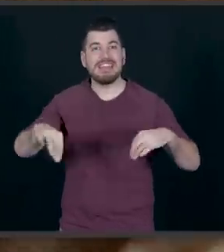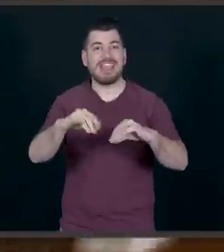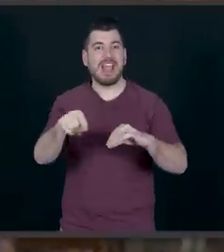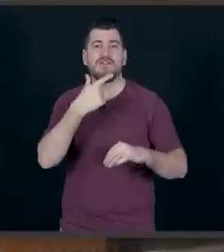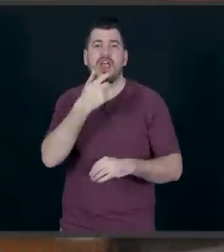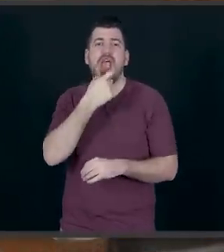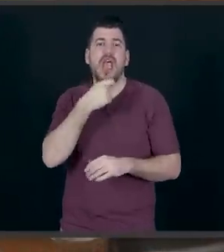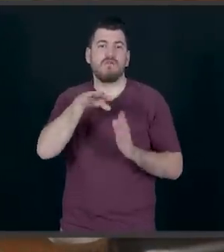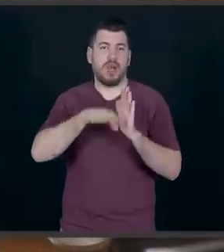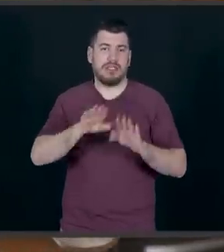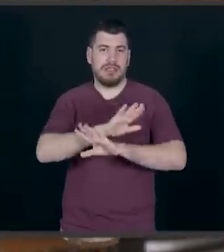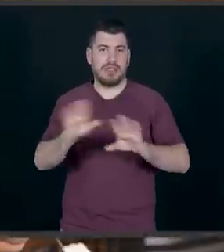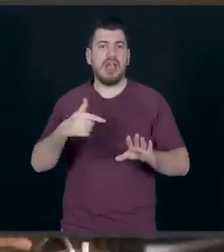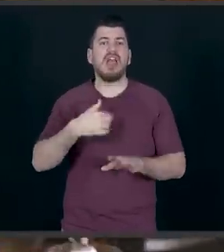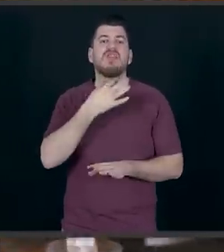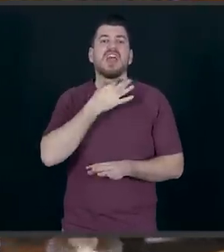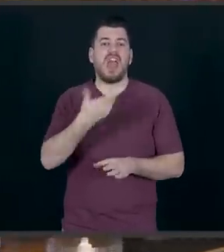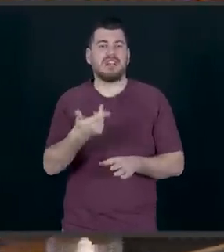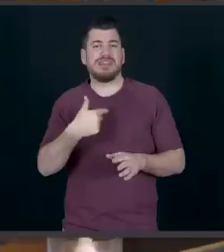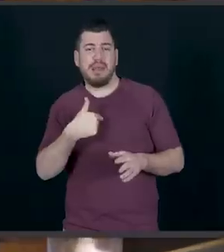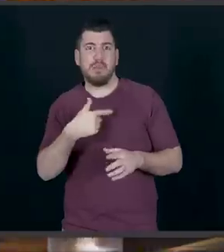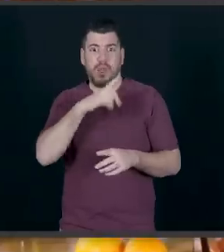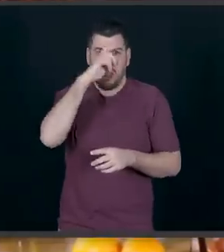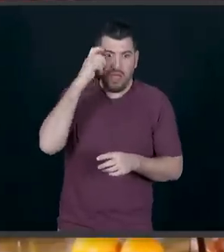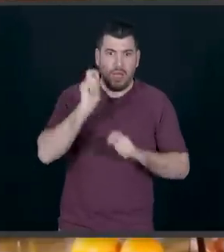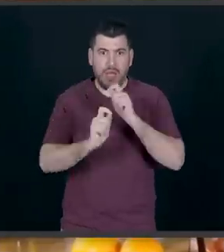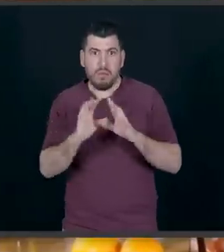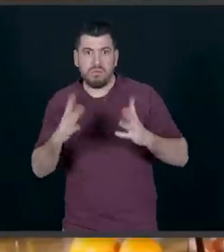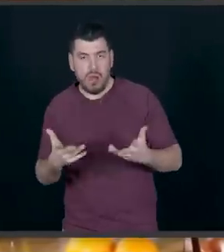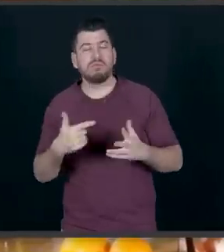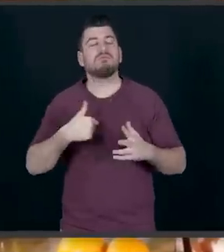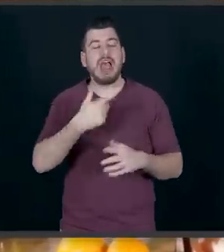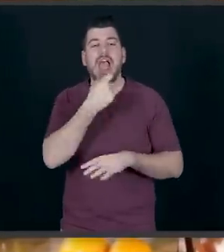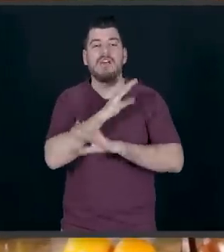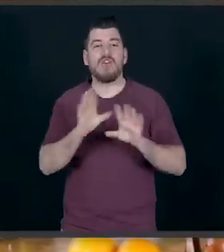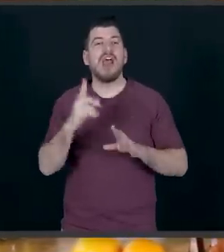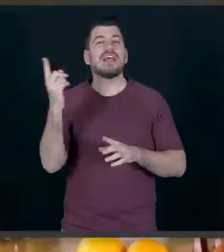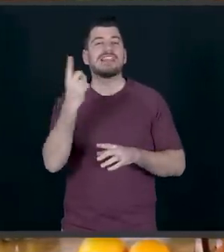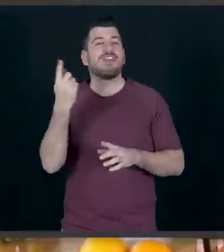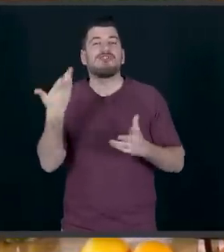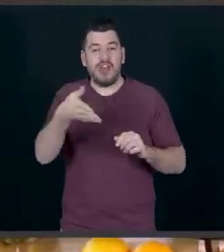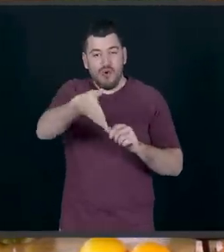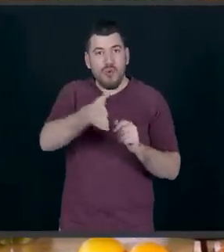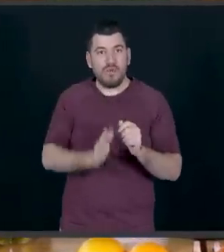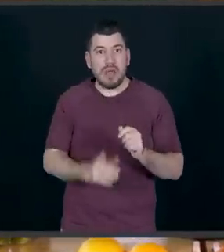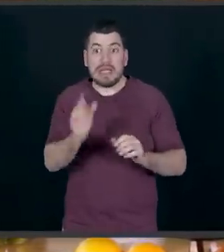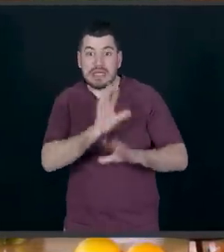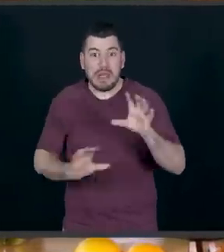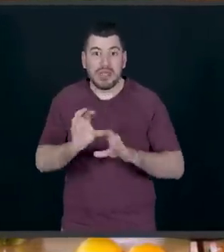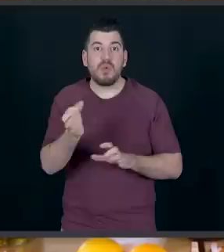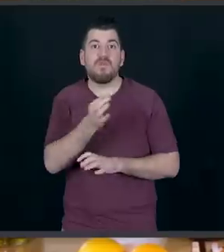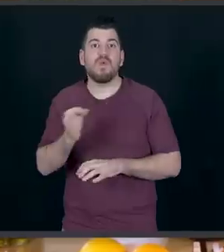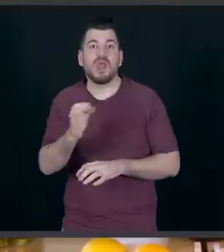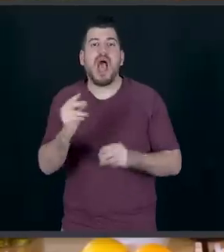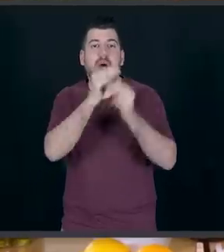να δώσετε πολύ σημασία στη βασιλόπιτα. Ούτε ή άλλως ξέρετε πολύ καλά ότι όλοι κόβουν ένα κομμάτι και αρχίζουν να ψάχνουν το φλουρί. Οπότε